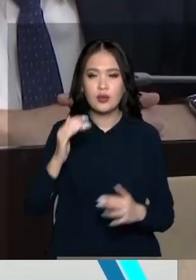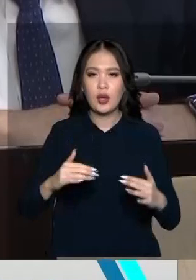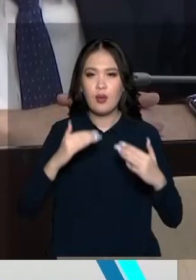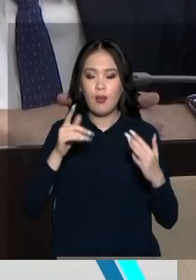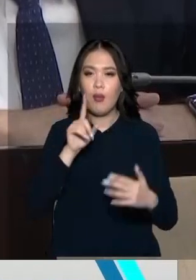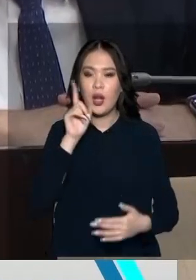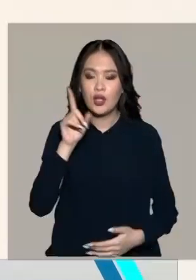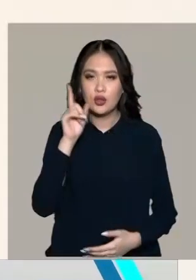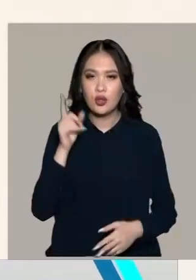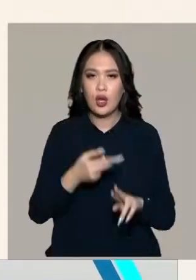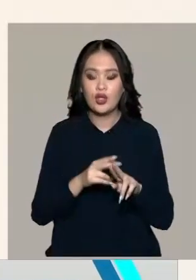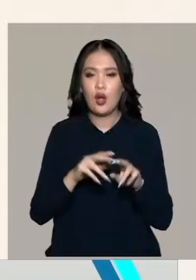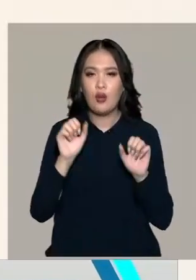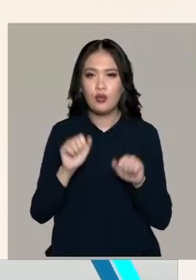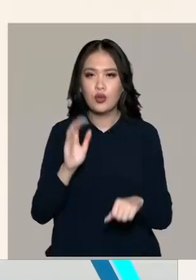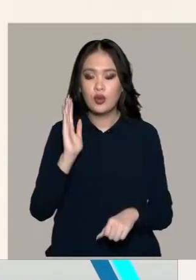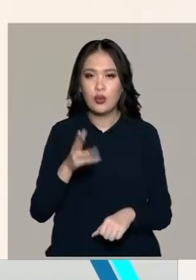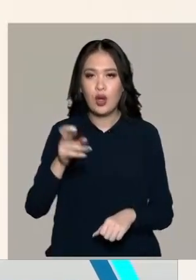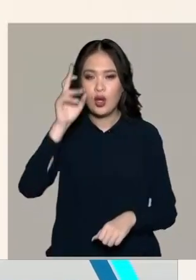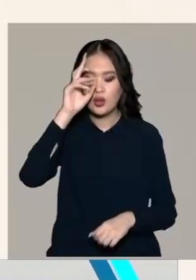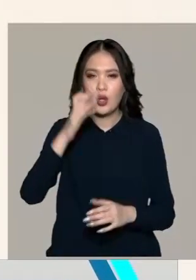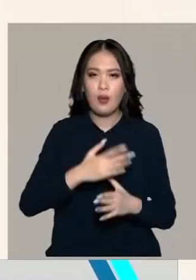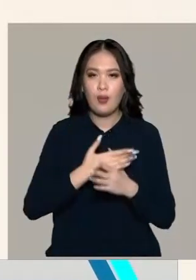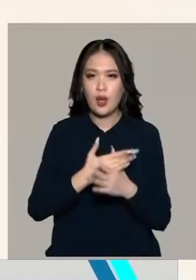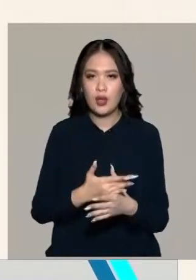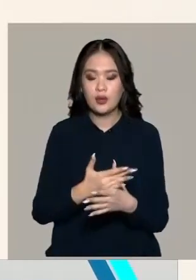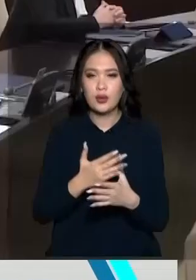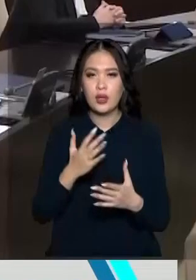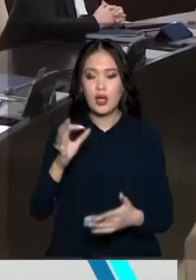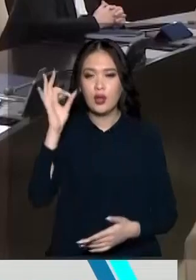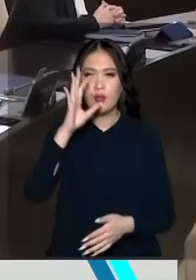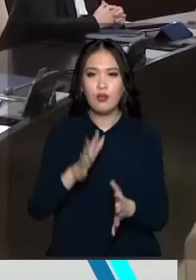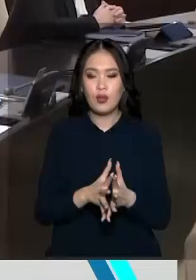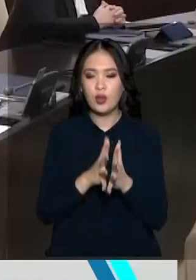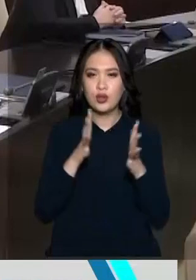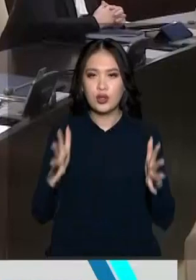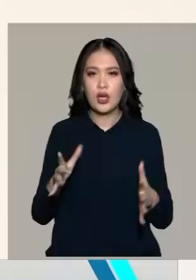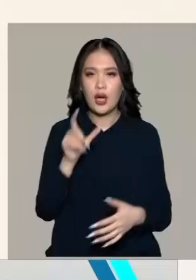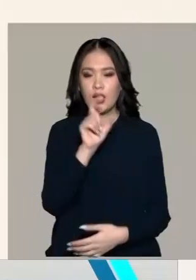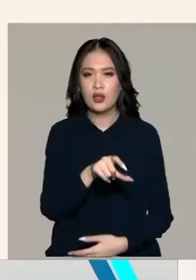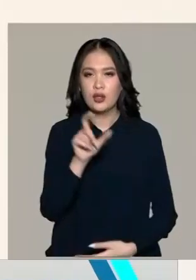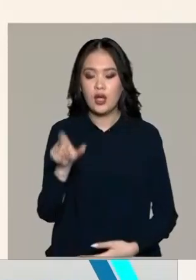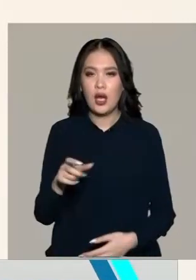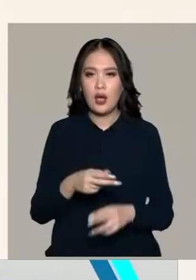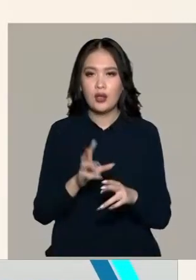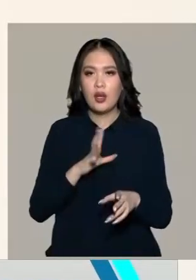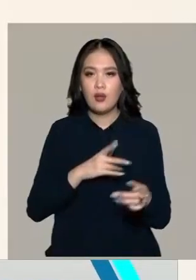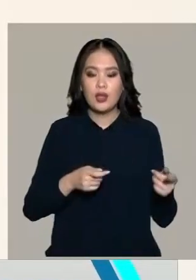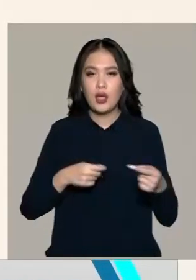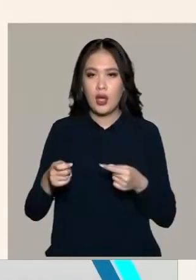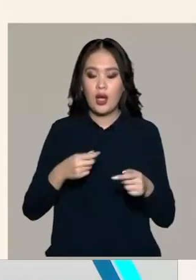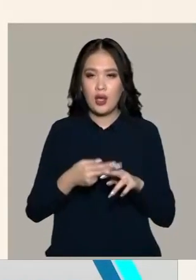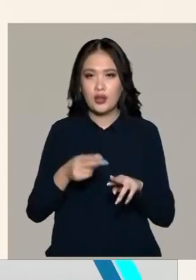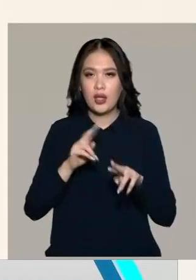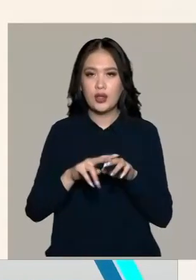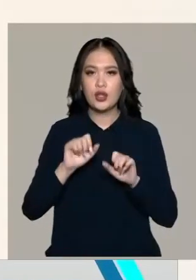молодежи, что позволит получать меры государственной поддержки большему количеству граждан. Введены законодательные